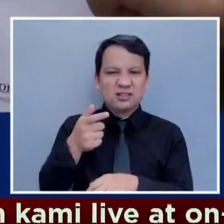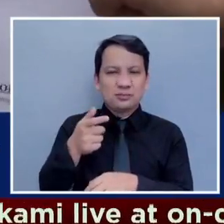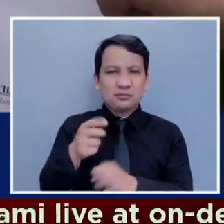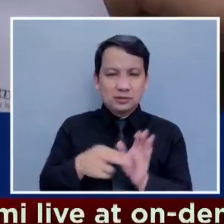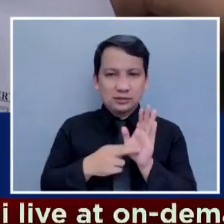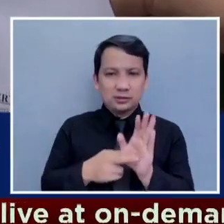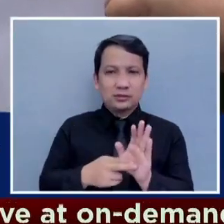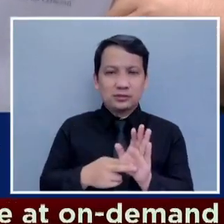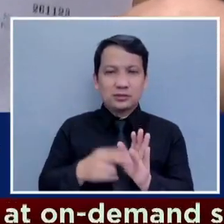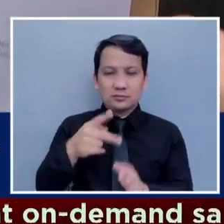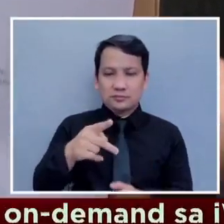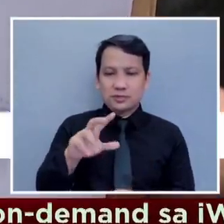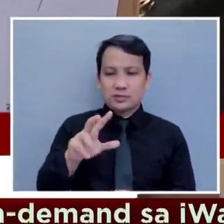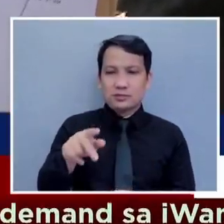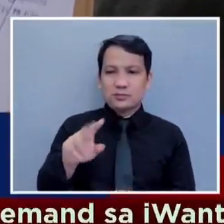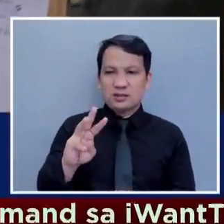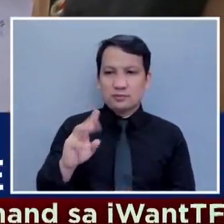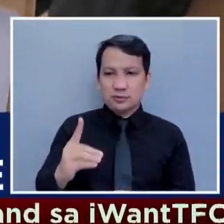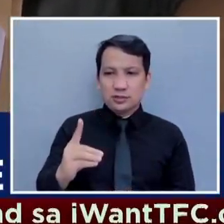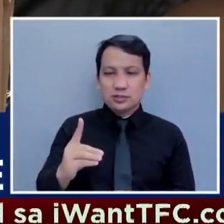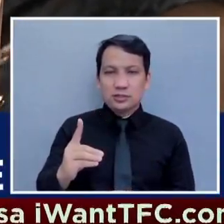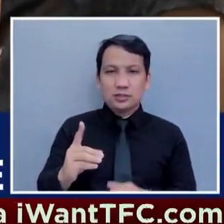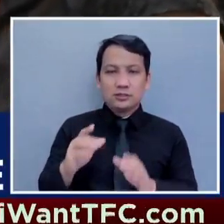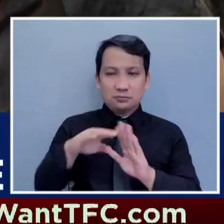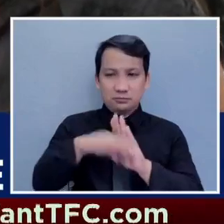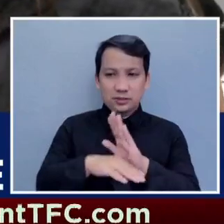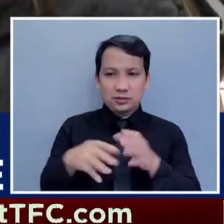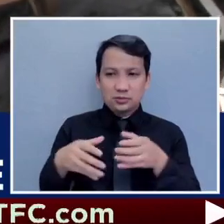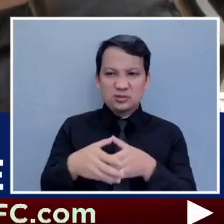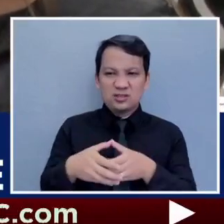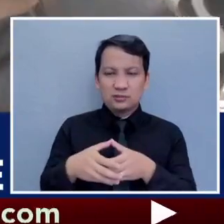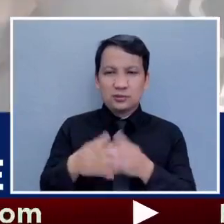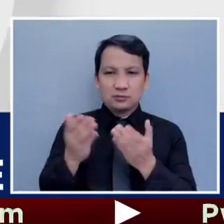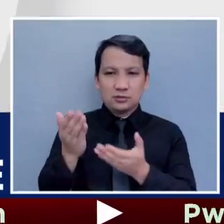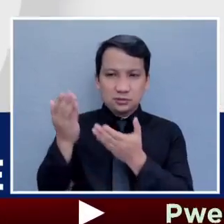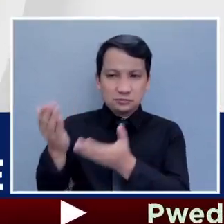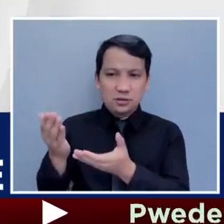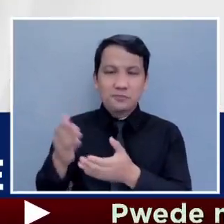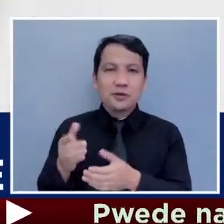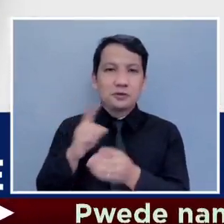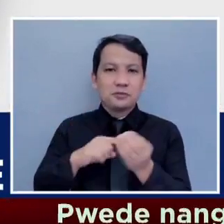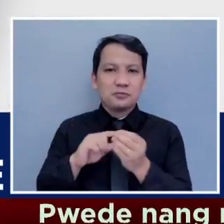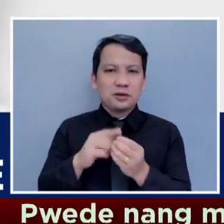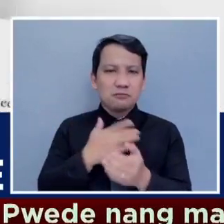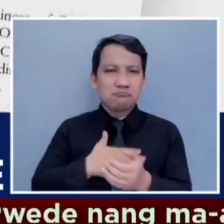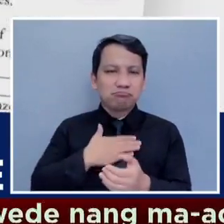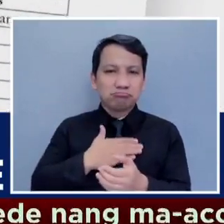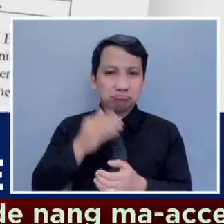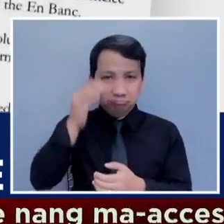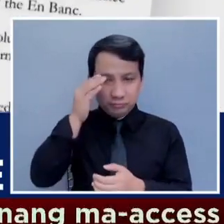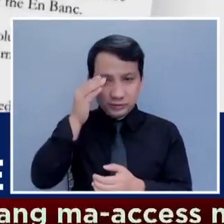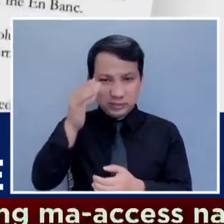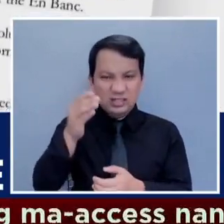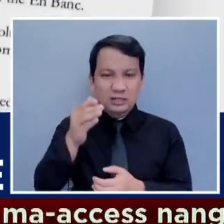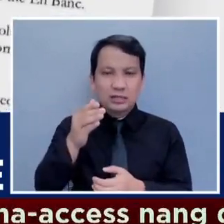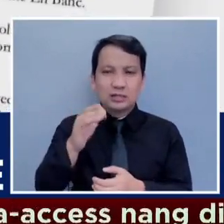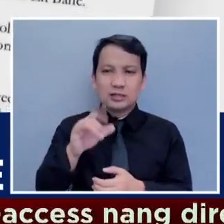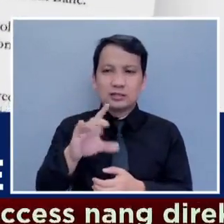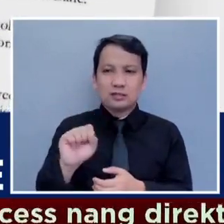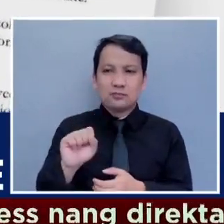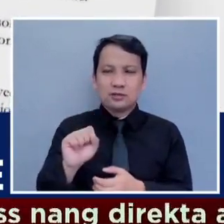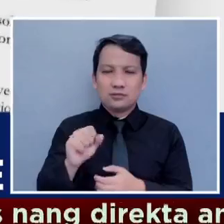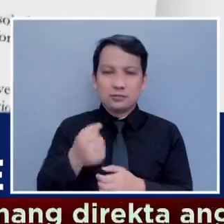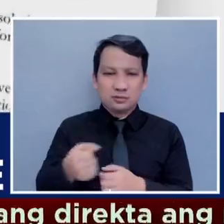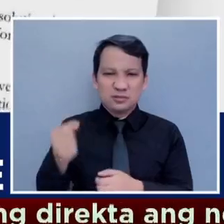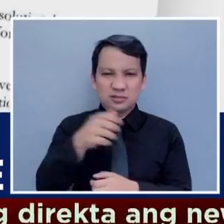ng P3-PWD Party List Group. Sa kanilang inihaing petisyon, hiniling ni Cardema na pigilan ng Korte Suprema ang